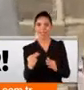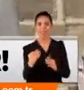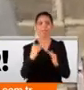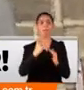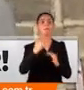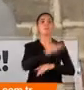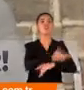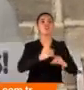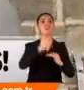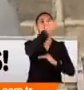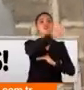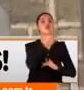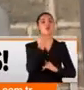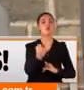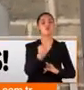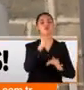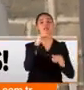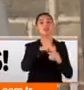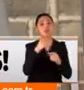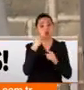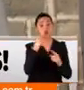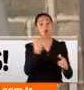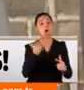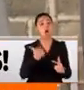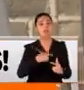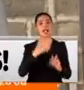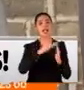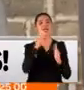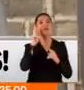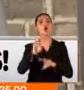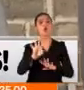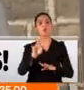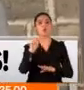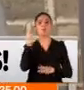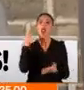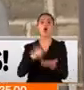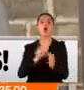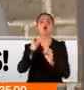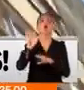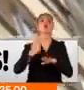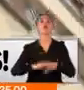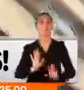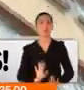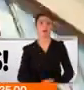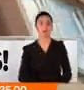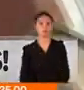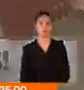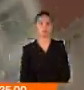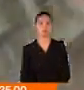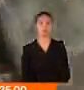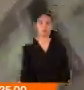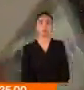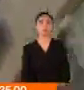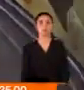şehir dışında yaşayan müşterilerimiz için söylüyorum, kesinlikle daireyi görmeden kapora göndermesinler.